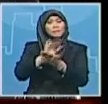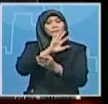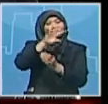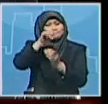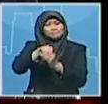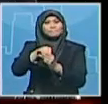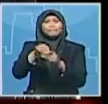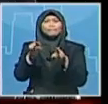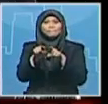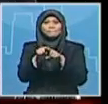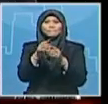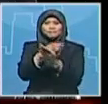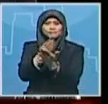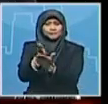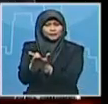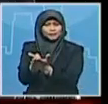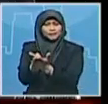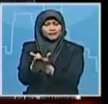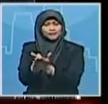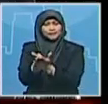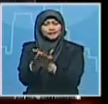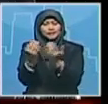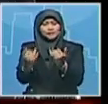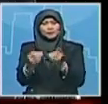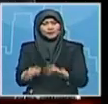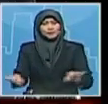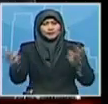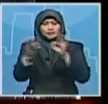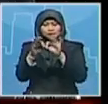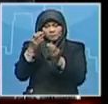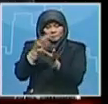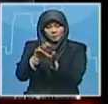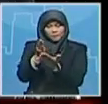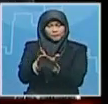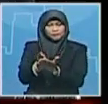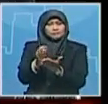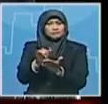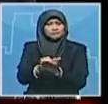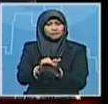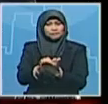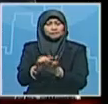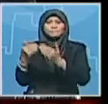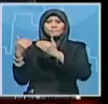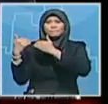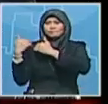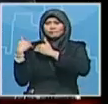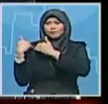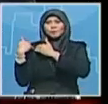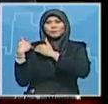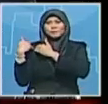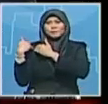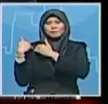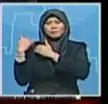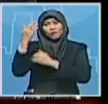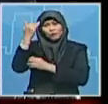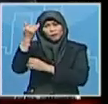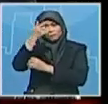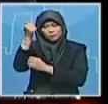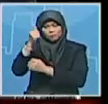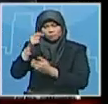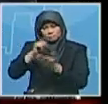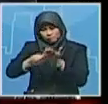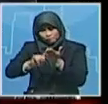ini. Dan yang lebih penting lagi, bajet ini juga adalah satu bajet yang bertanggungjawab. Sebab ia melihat kepada